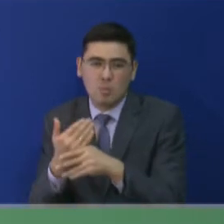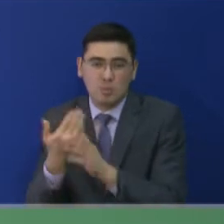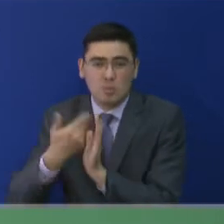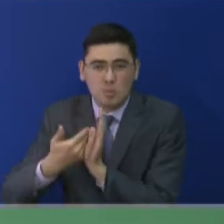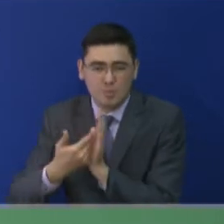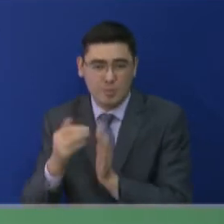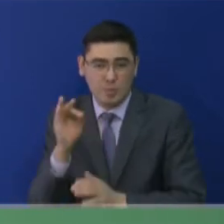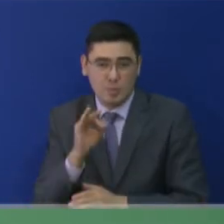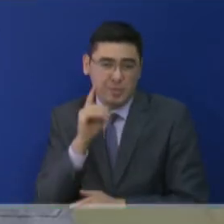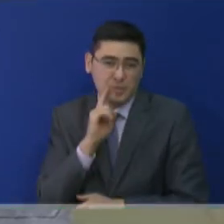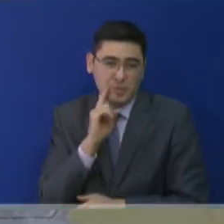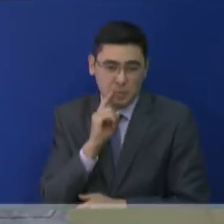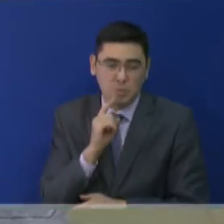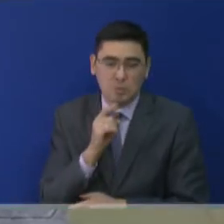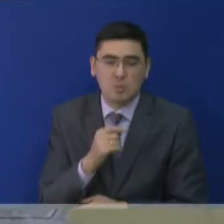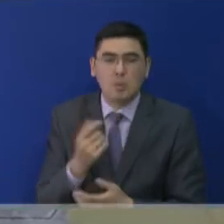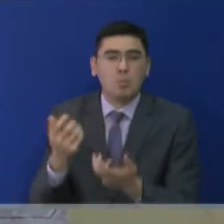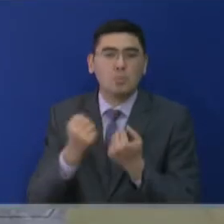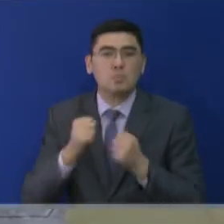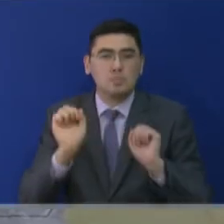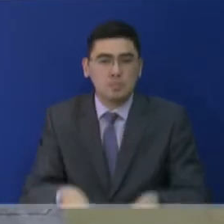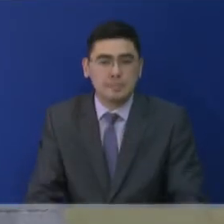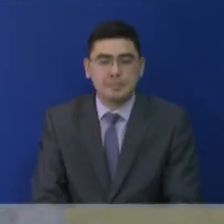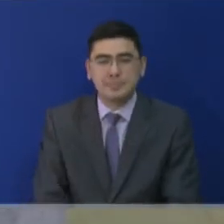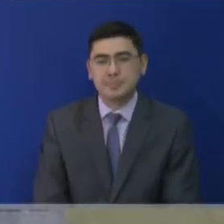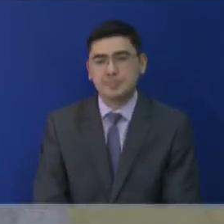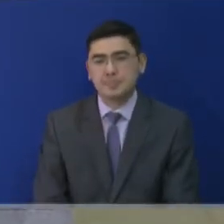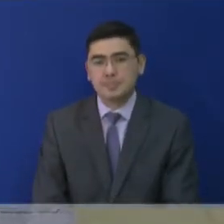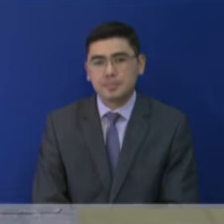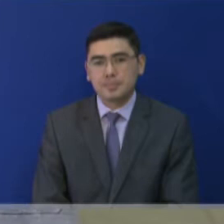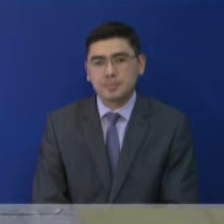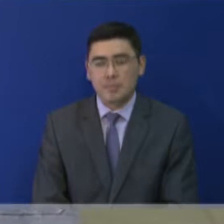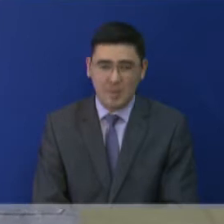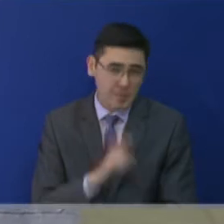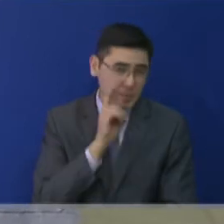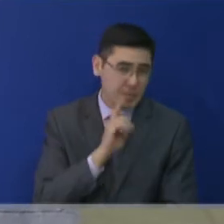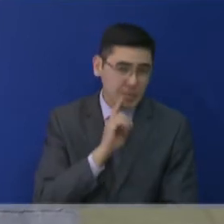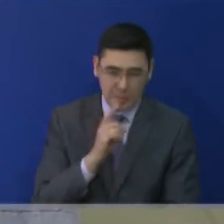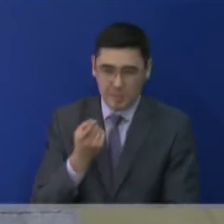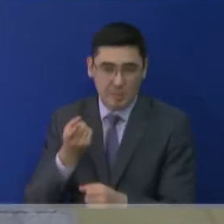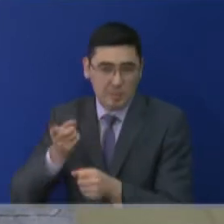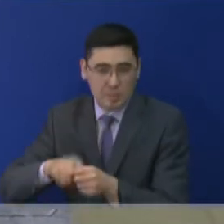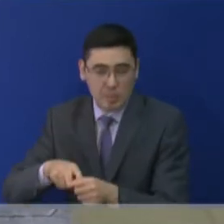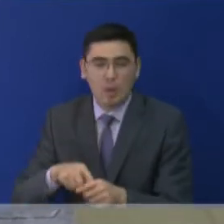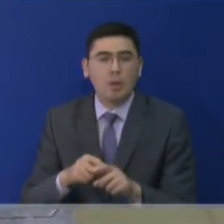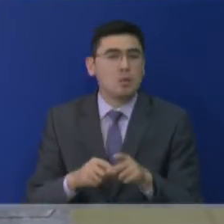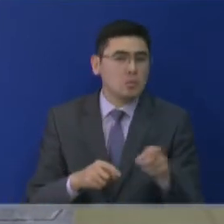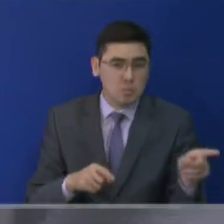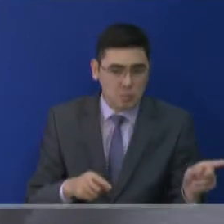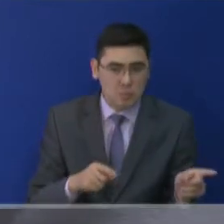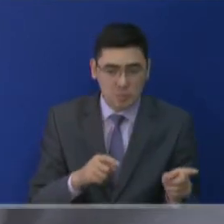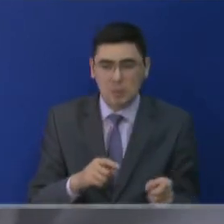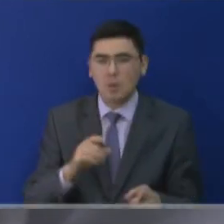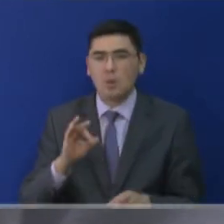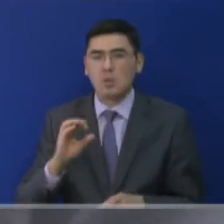уақытша мәртебе алуға болады. Временно застрахованные пациенты. Уақытша сақтандырылған пациенттер 15 жеңілдік санатына енеді. Олардың